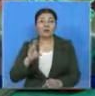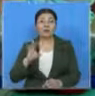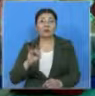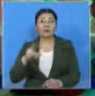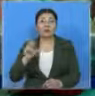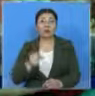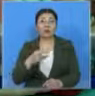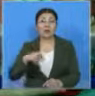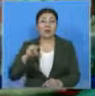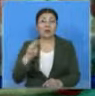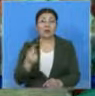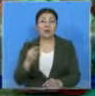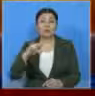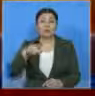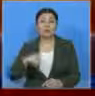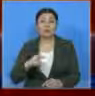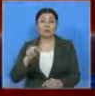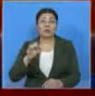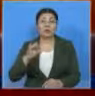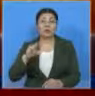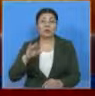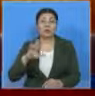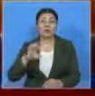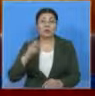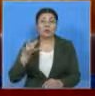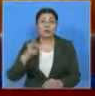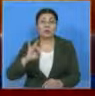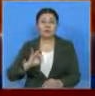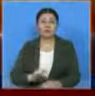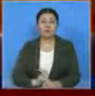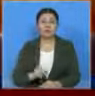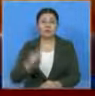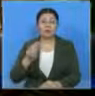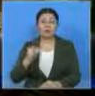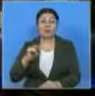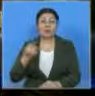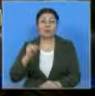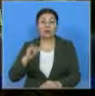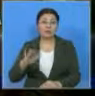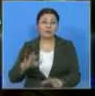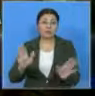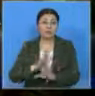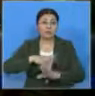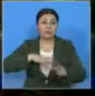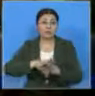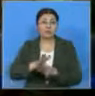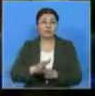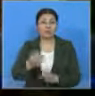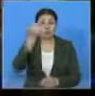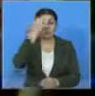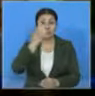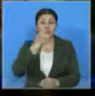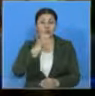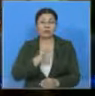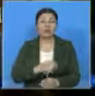Классику. Моцарт, пожалуйста. Чайковский, пожалуйста. Штраус. Благодарим за то, что вы